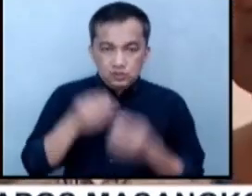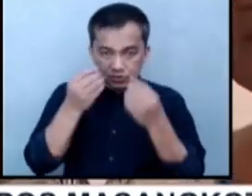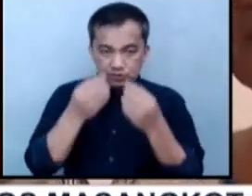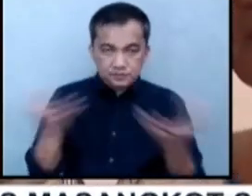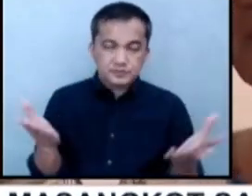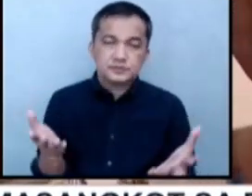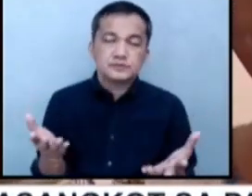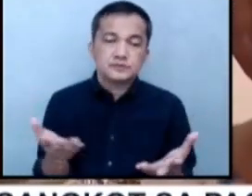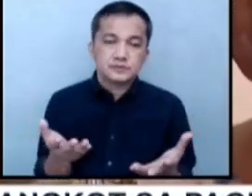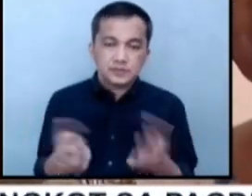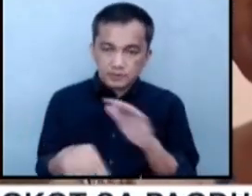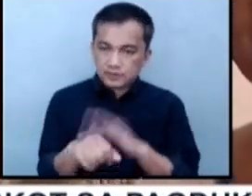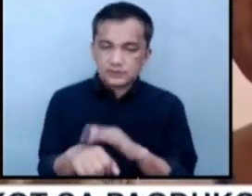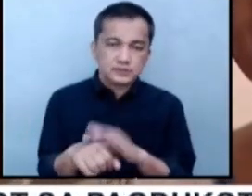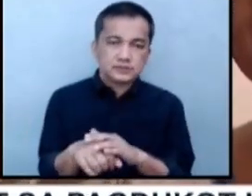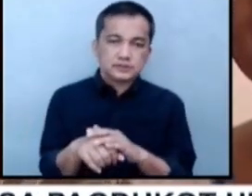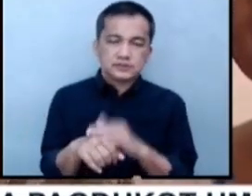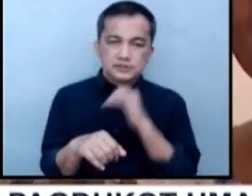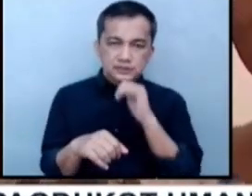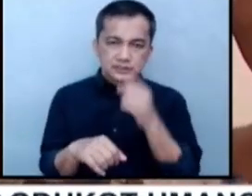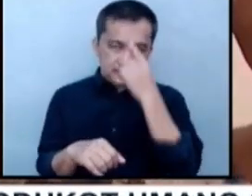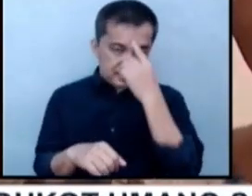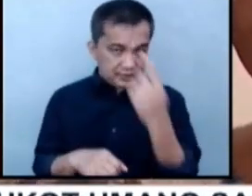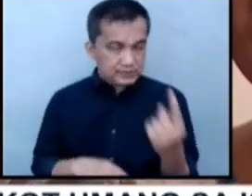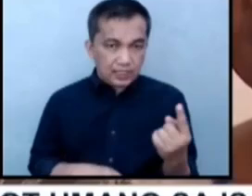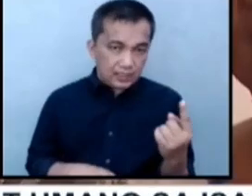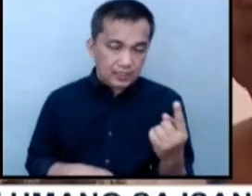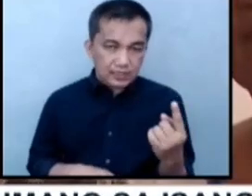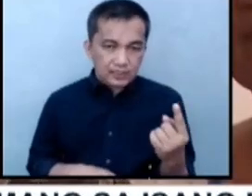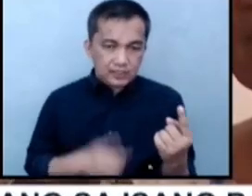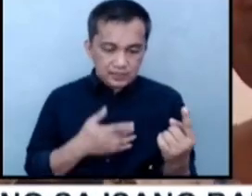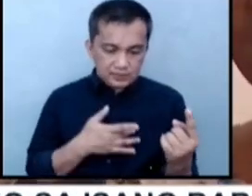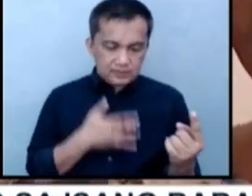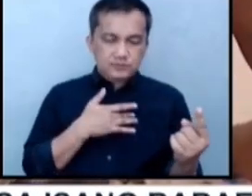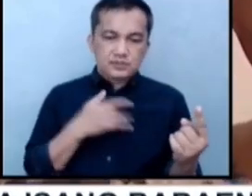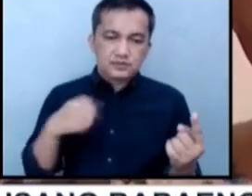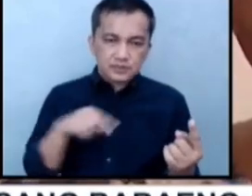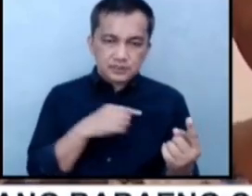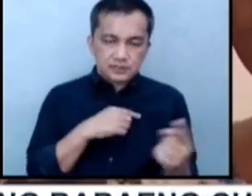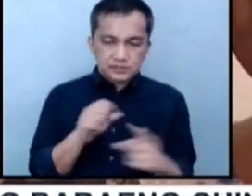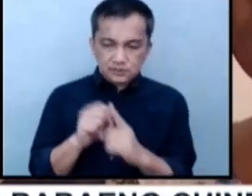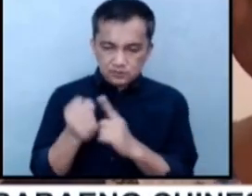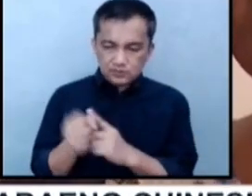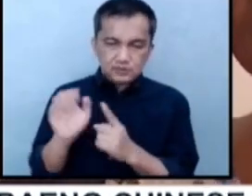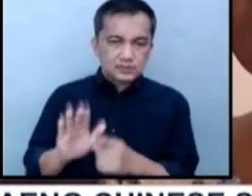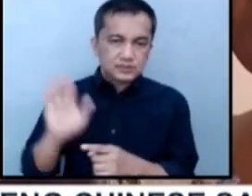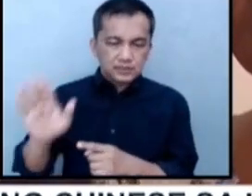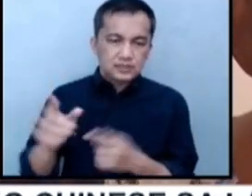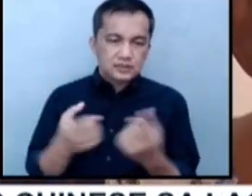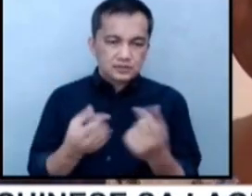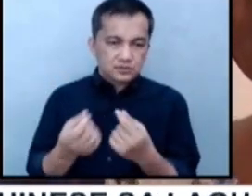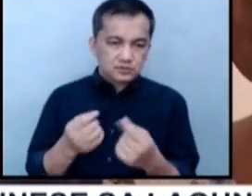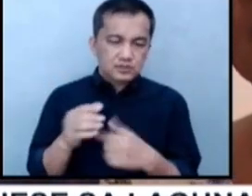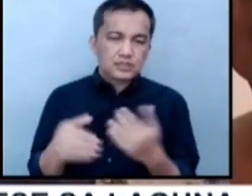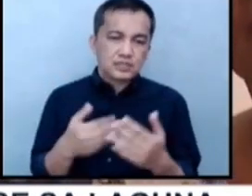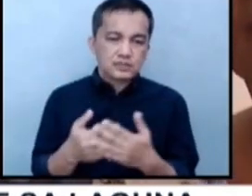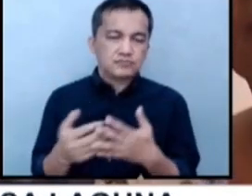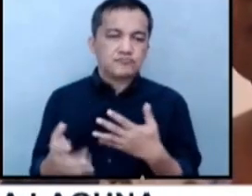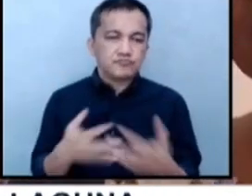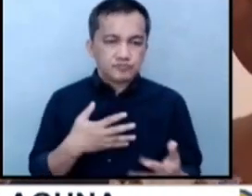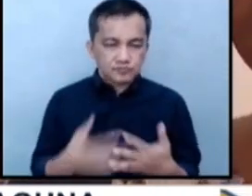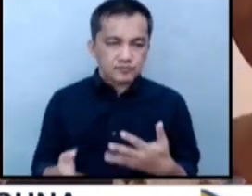sa kanila na hindi sila nag-iisa naramdam natin ang kalagayan nila at ginagawa ho natin lahat na kahit papaano ay